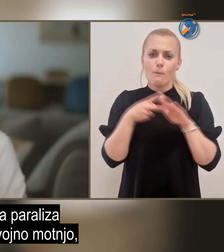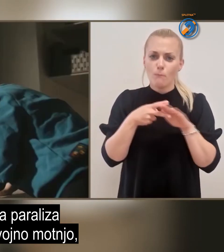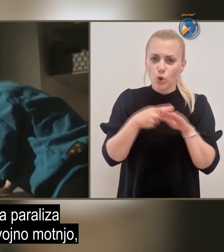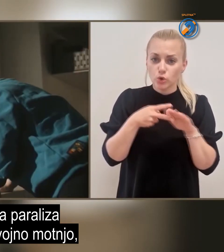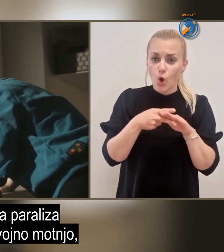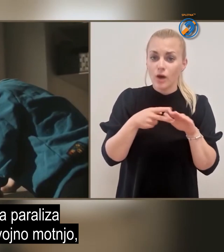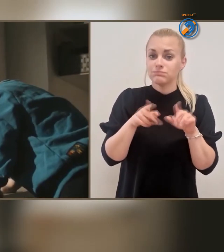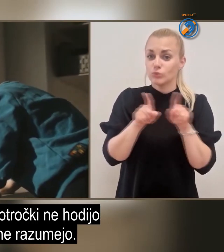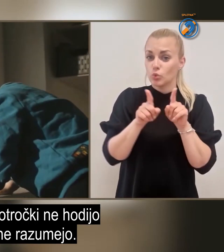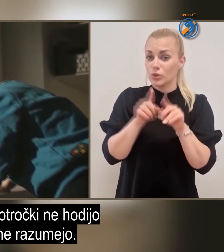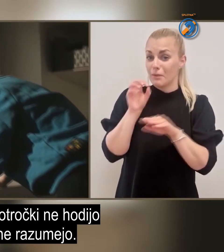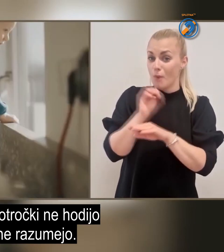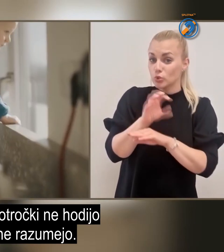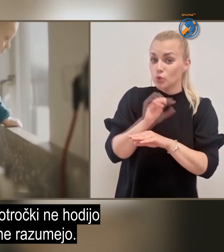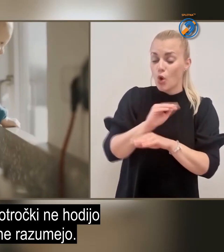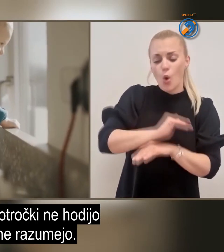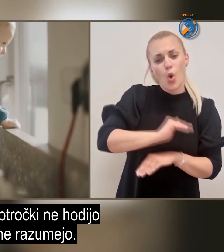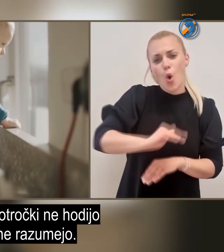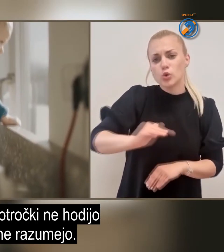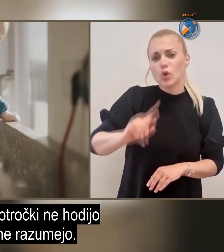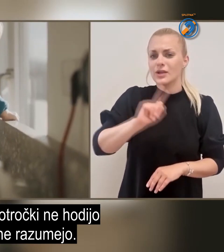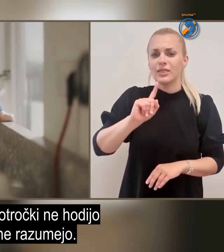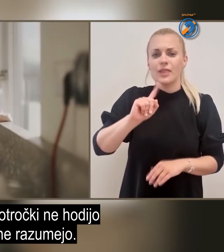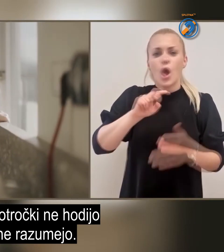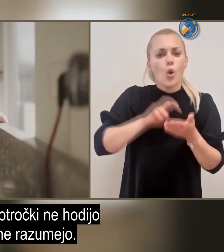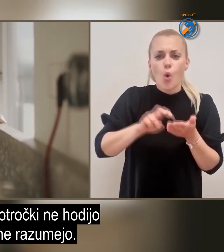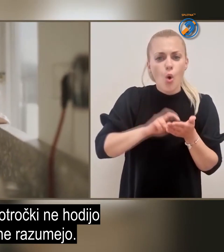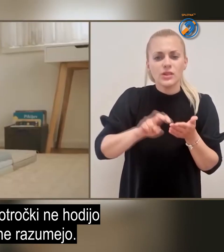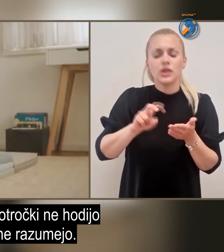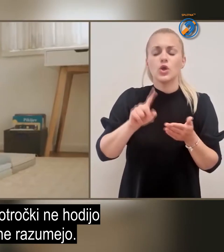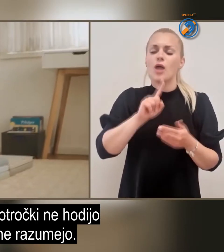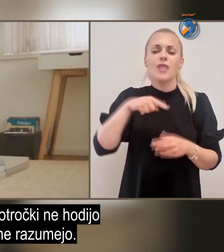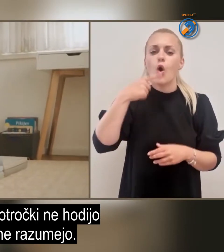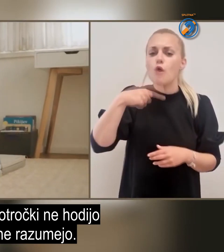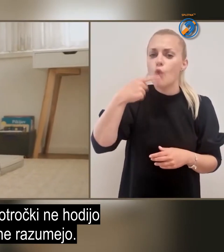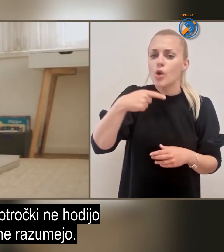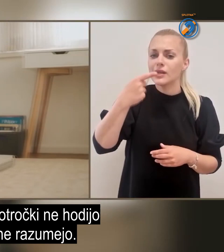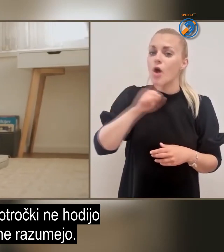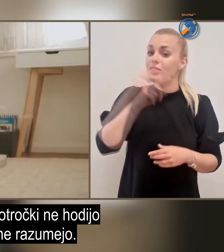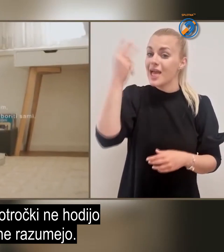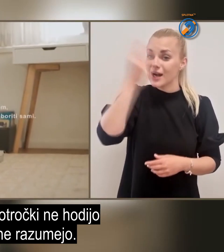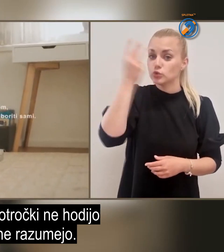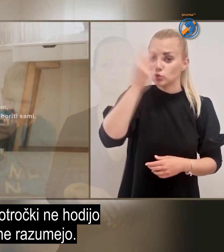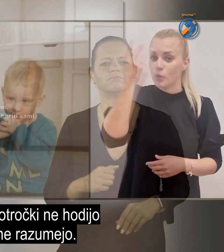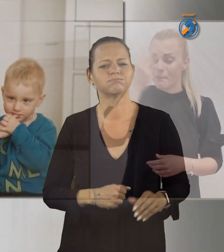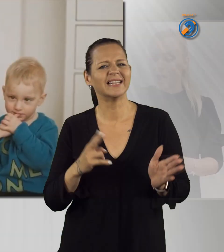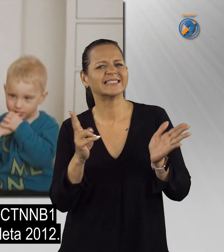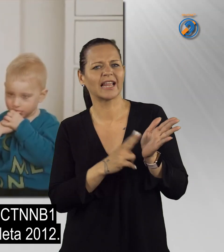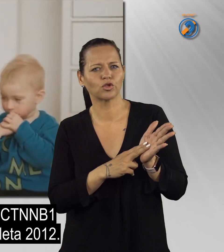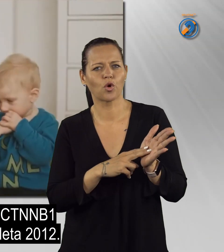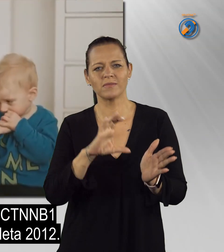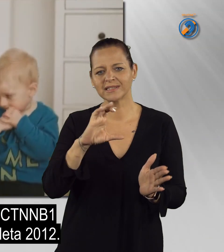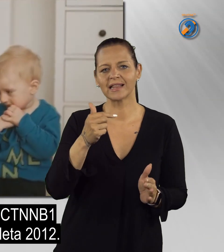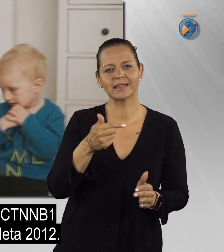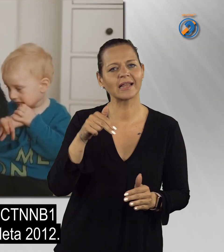razvojno motnjo, katera povzroča, da otročki ne hodijo, ne govorijo, ne razumejo.